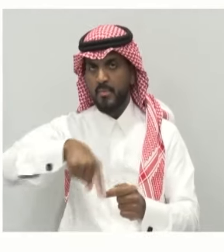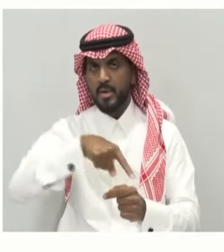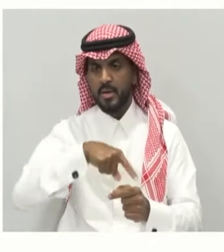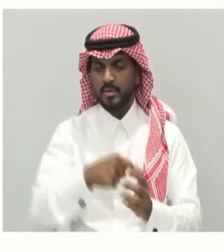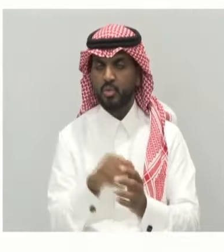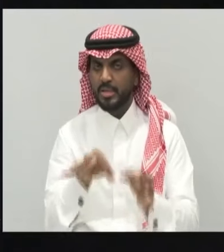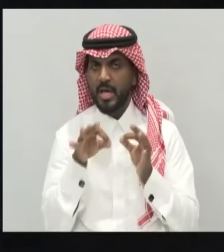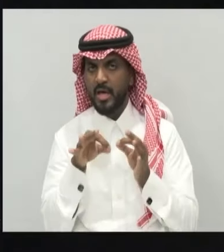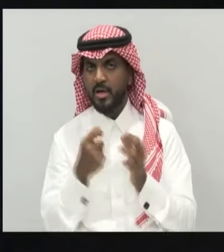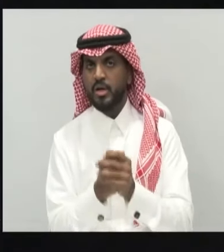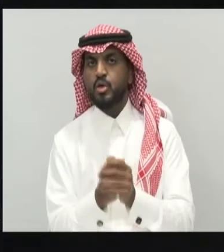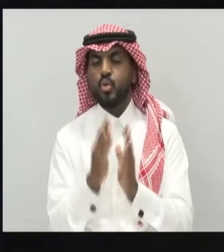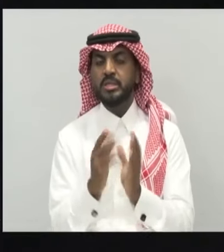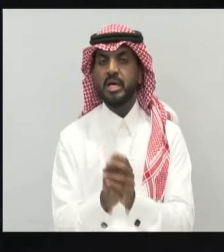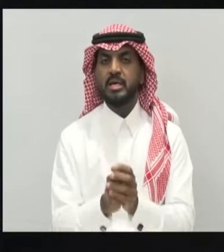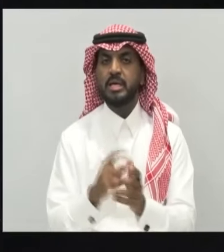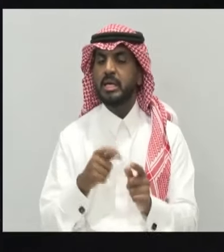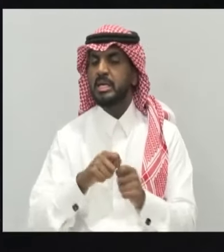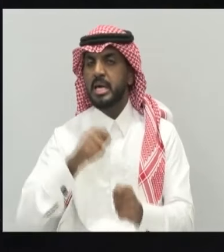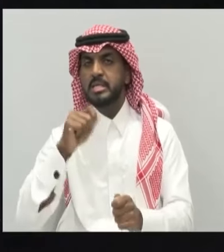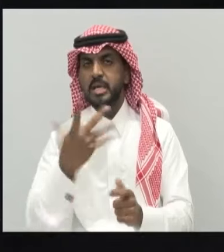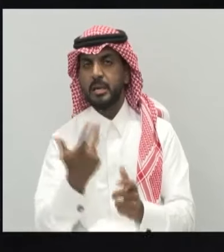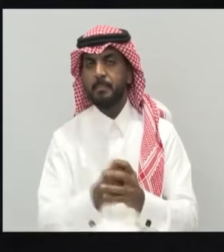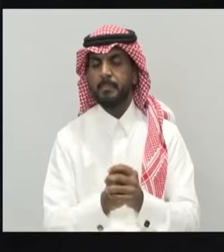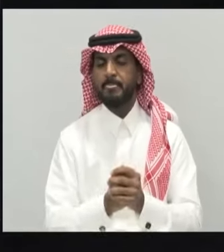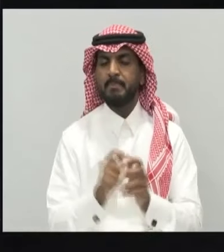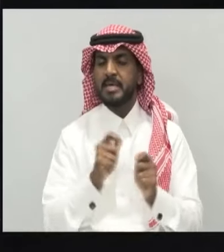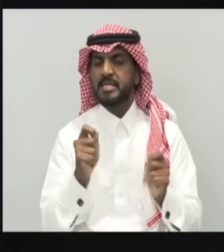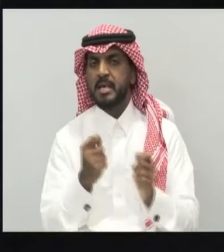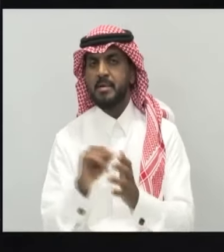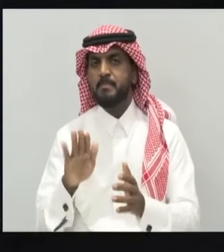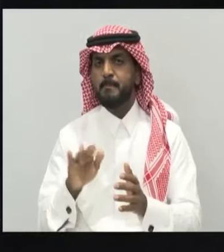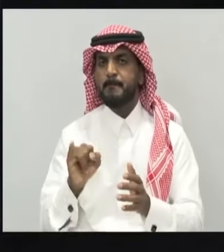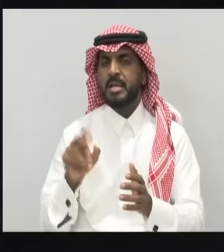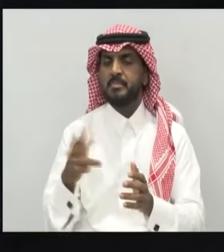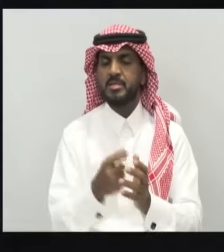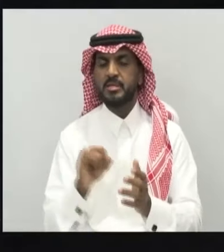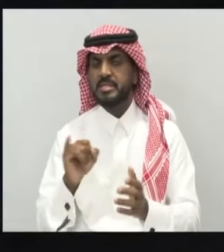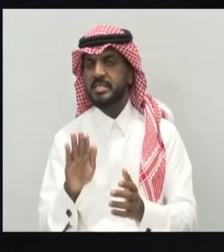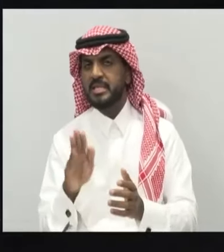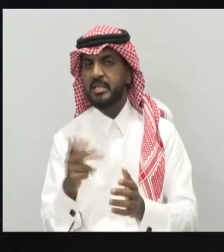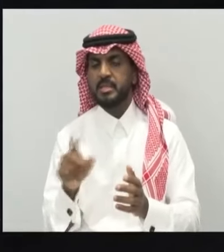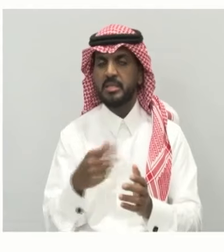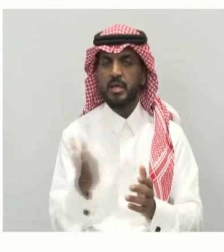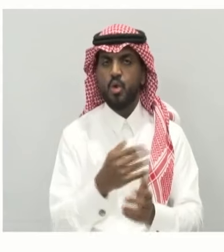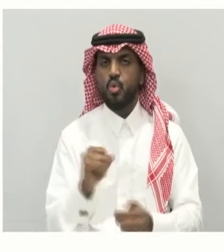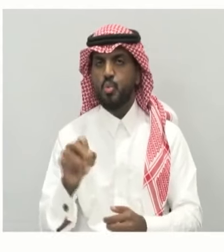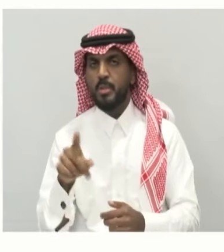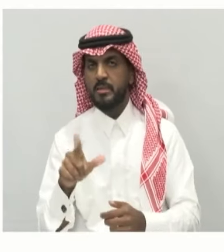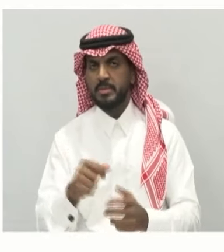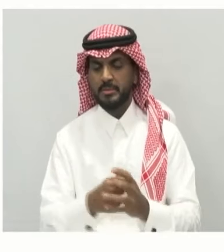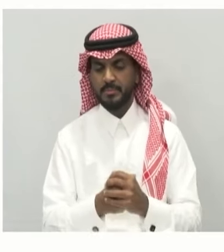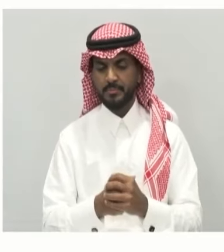قال اختر الوحده المناسبه لقياس المسافه التي قطعها مليمتر سنتيمتر متر كيل متر اذا خلونا